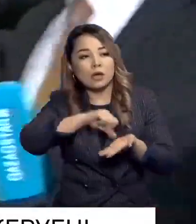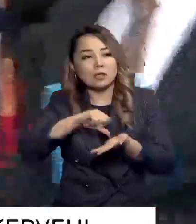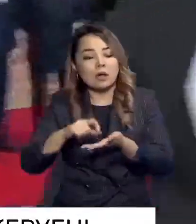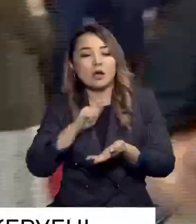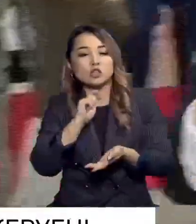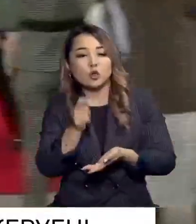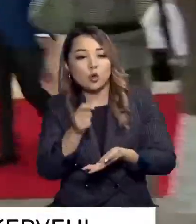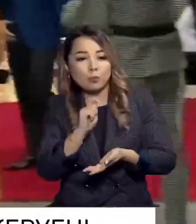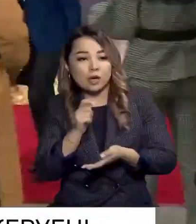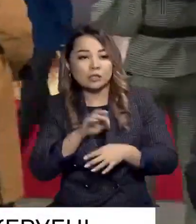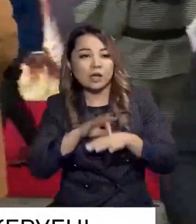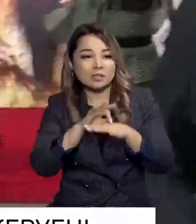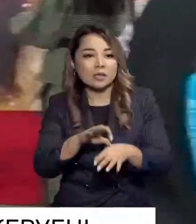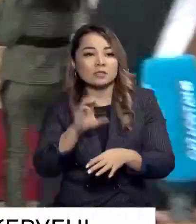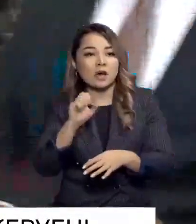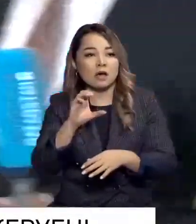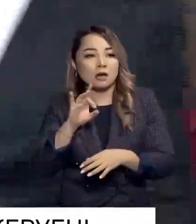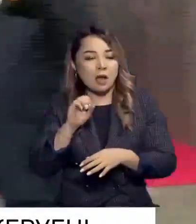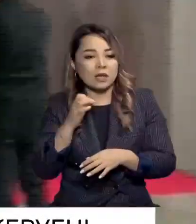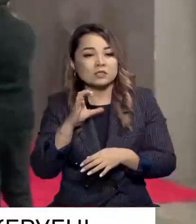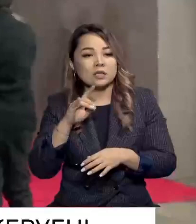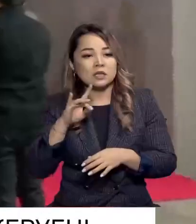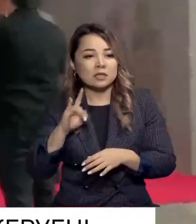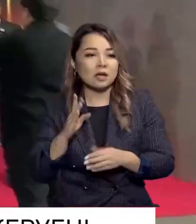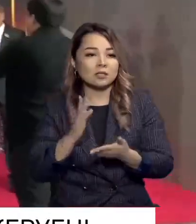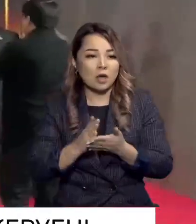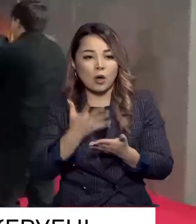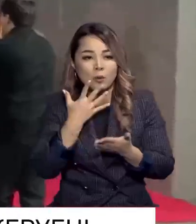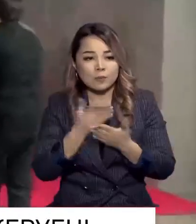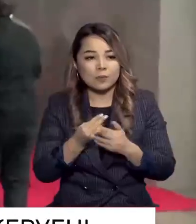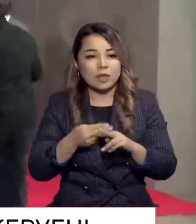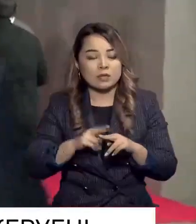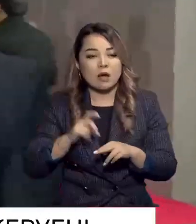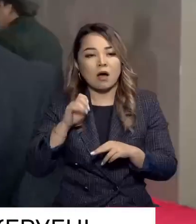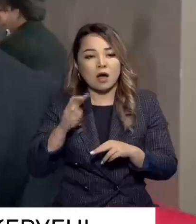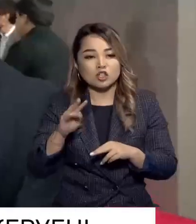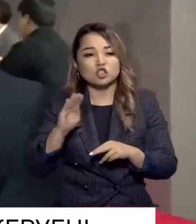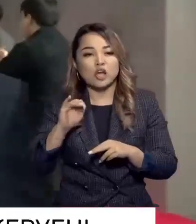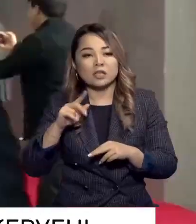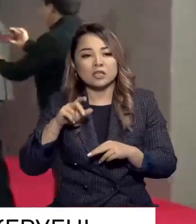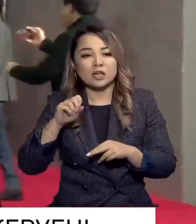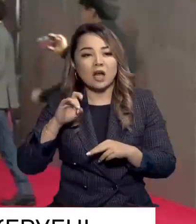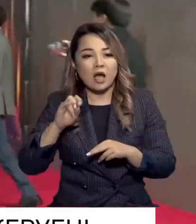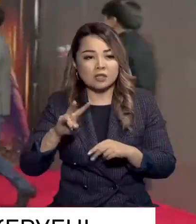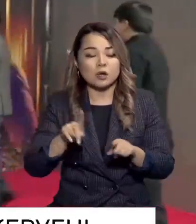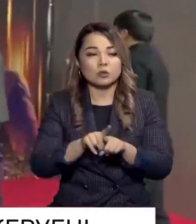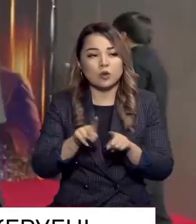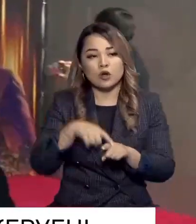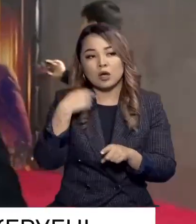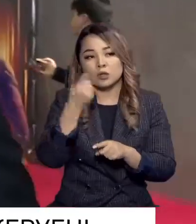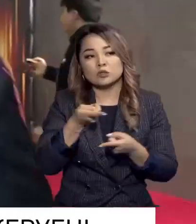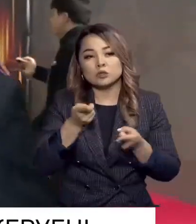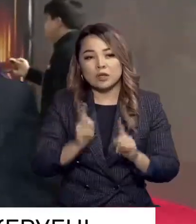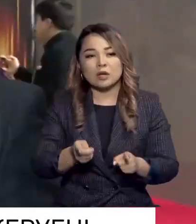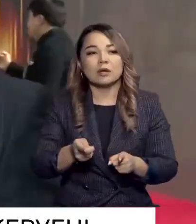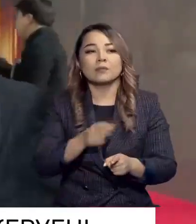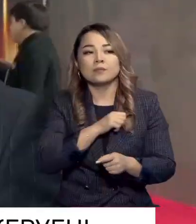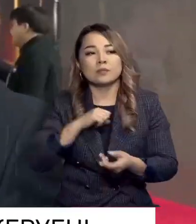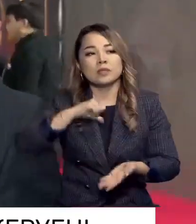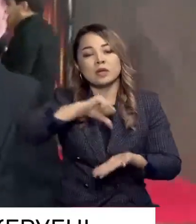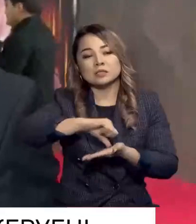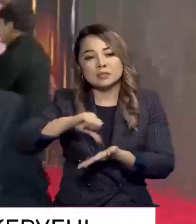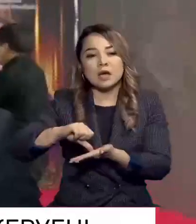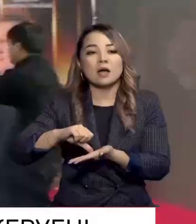беріп жатыр. Сарай сыры сериалында Бөкей ордасының ханы болған Жәңгір ханның шынайы болмасы көрсетілмек. Себебі кеңестің сұрқия